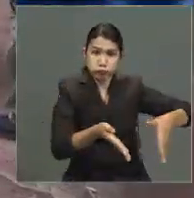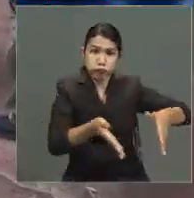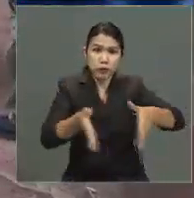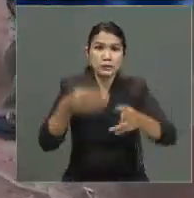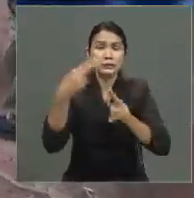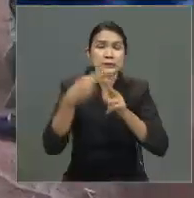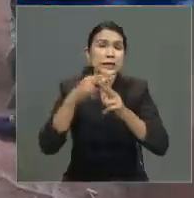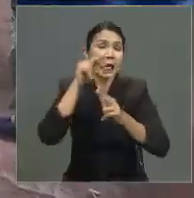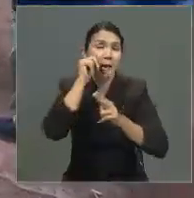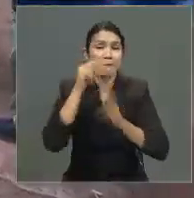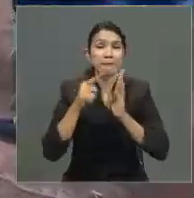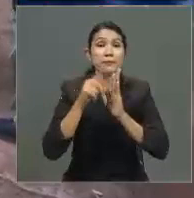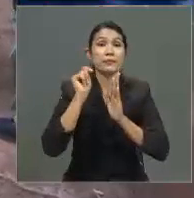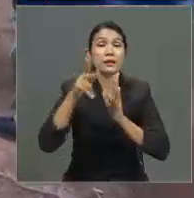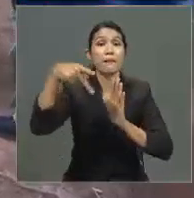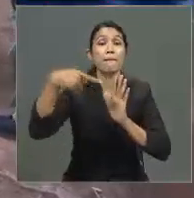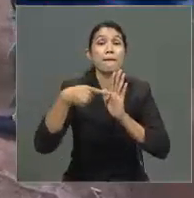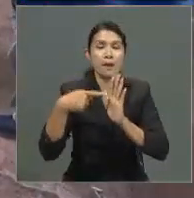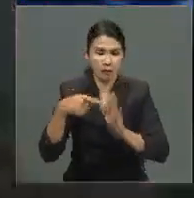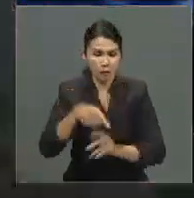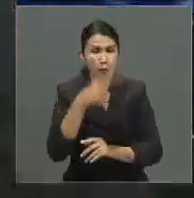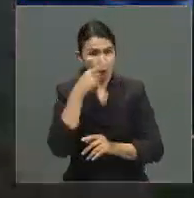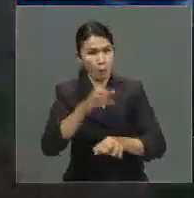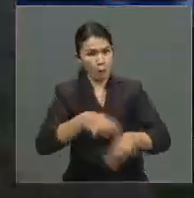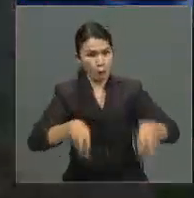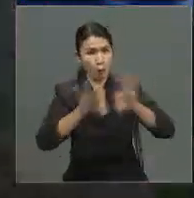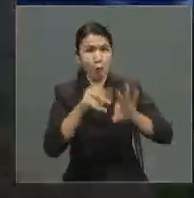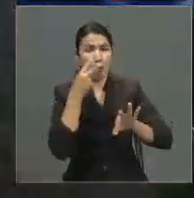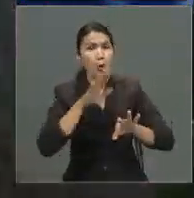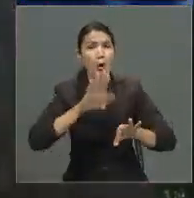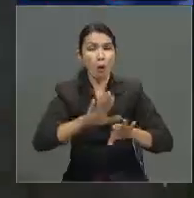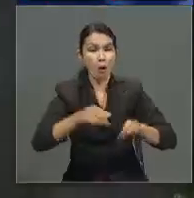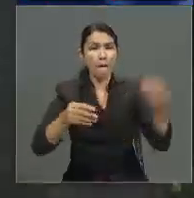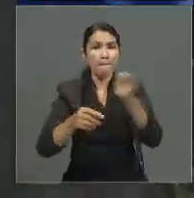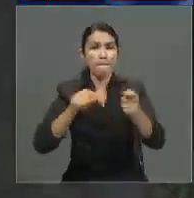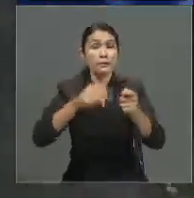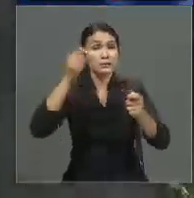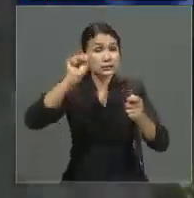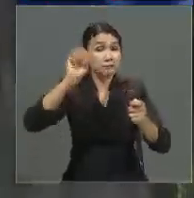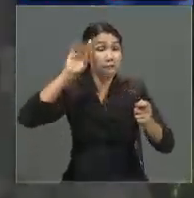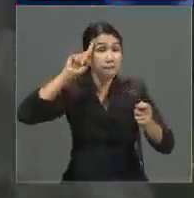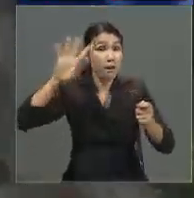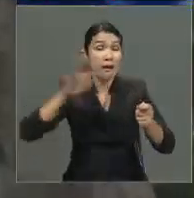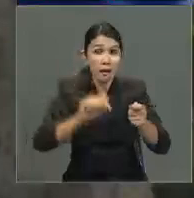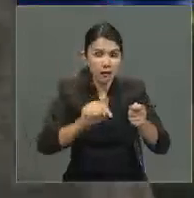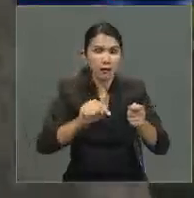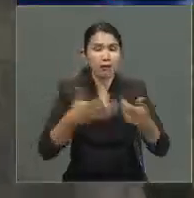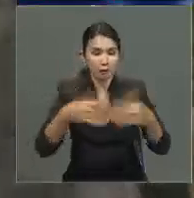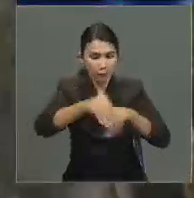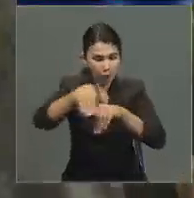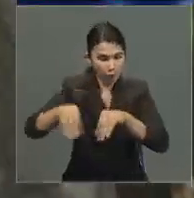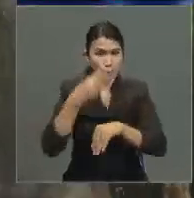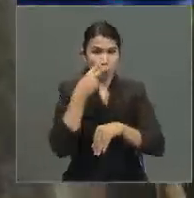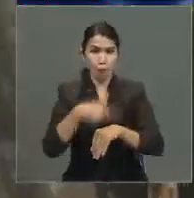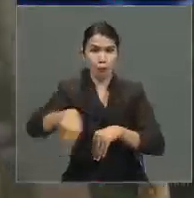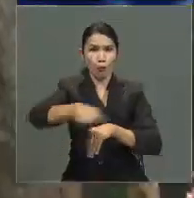เทพาที่มีความสำคัญต่อความเป็นอยู่ของพี่น้องประชาชนในพื้นที่อำเภอสะบ้าย้อยแล้วก็พื้นที่อำเภอใกล้เคียงมีลักษ